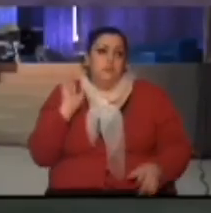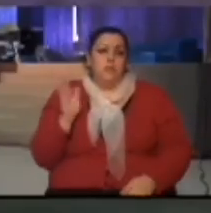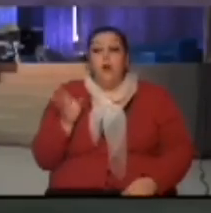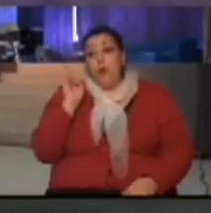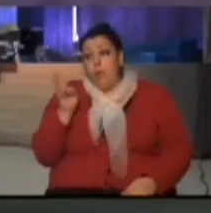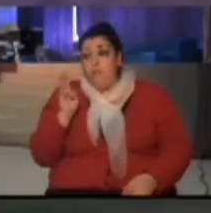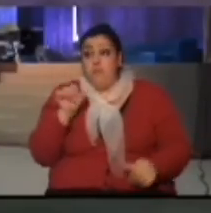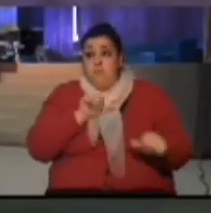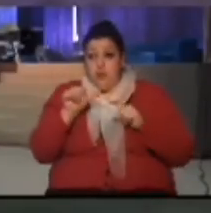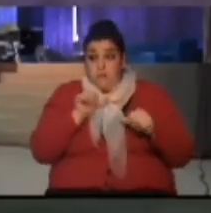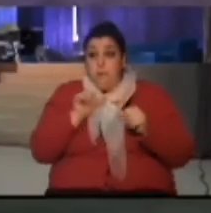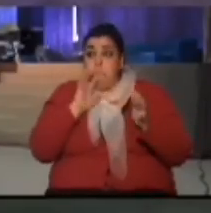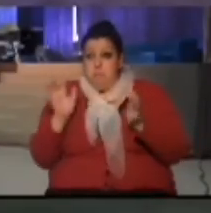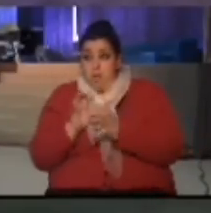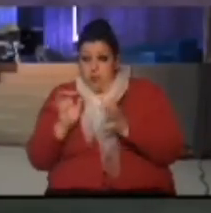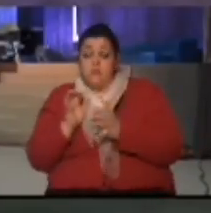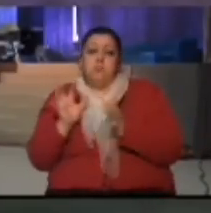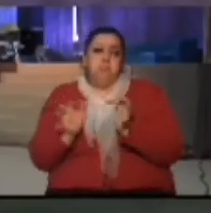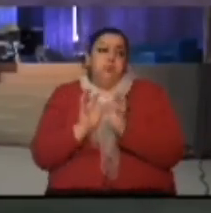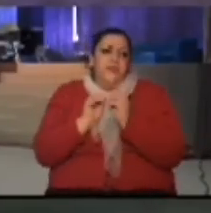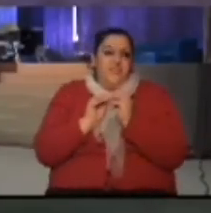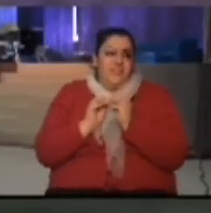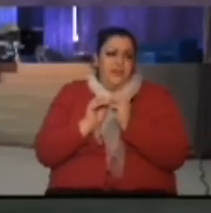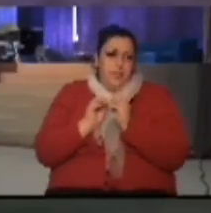պահեք, պահված կլինի։